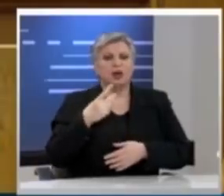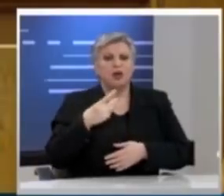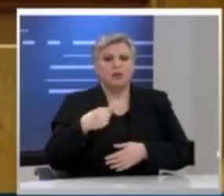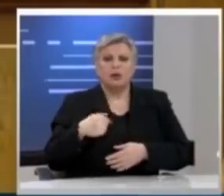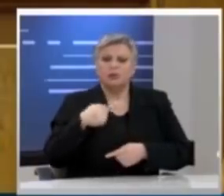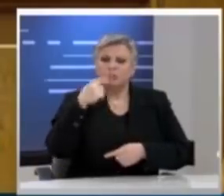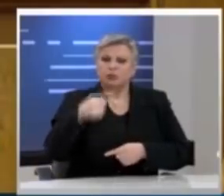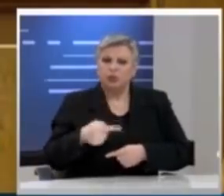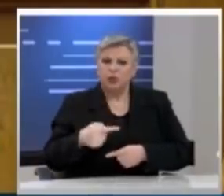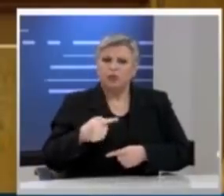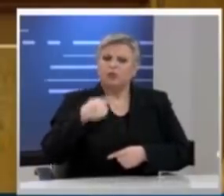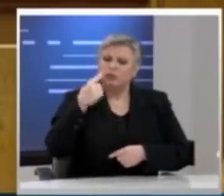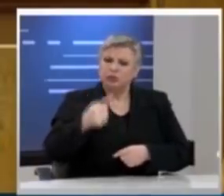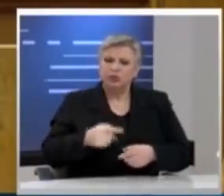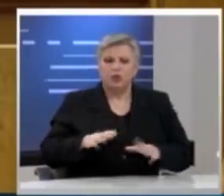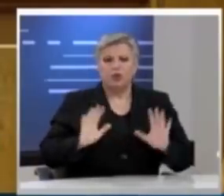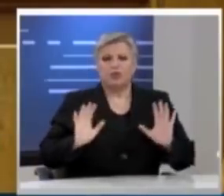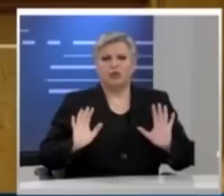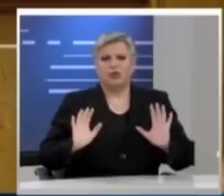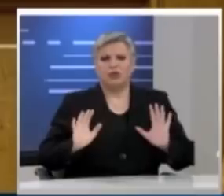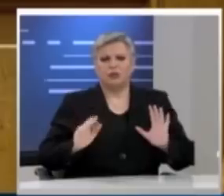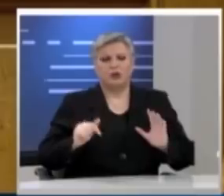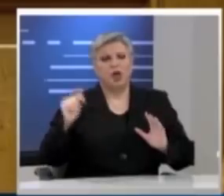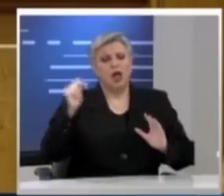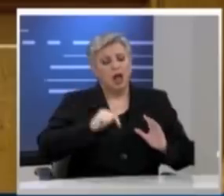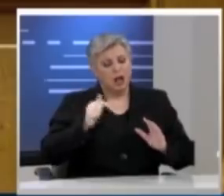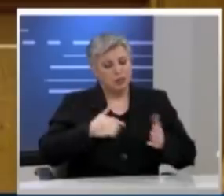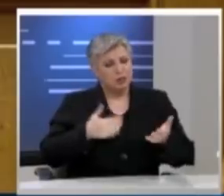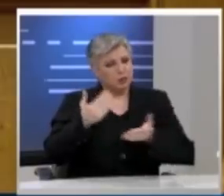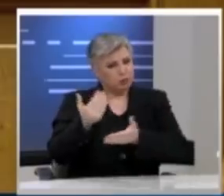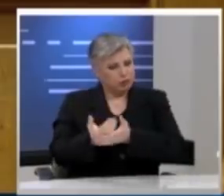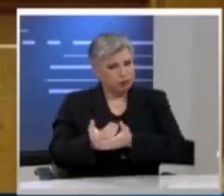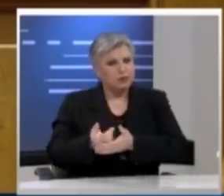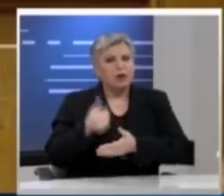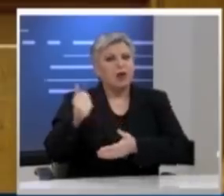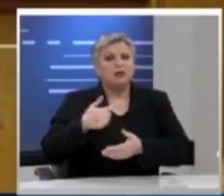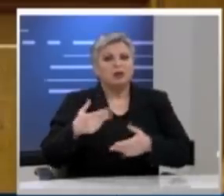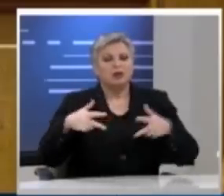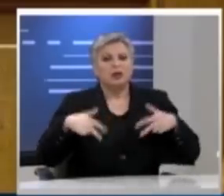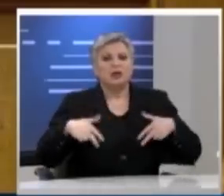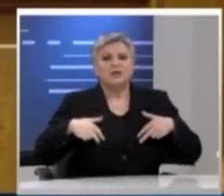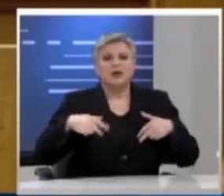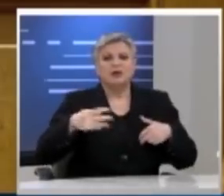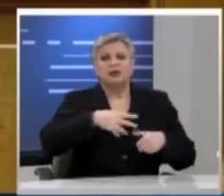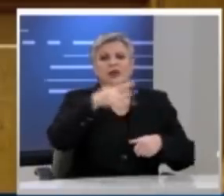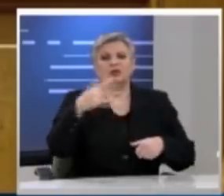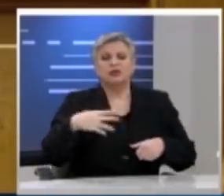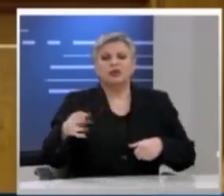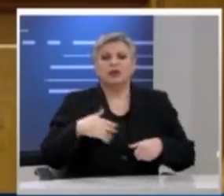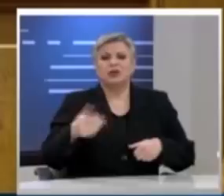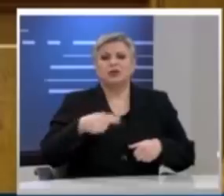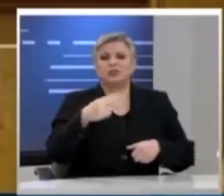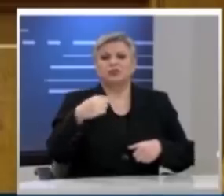καταθέσει στη βουλή το κόμμα μας και η κυβέρνηση συριζα τις έχει απορρίψει και τις έχει απορρίψει με ένα εντελώς